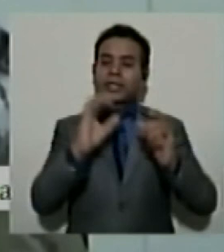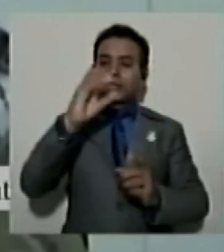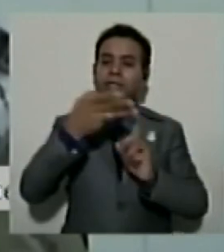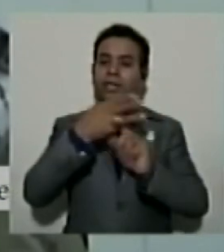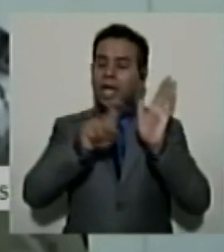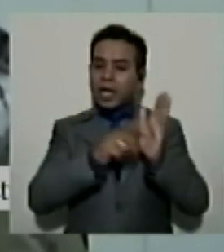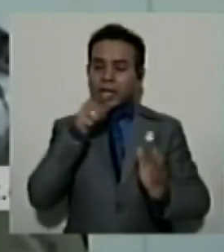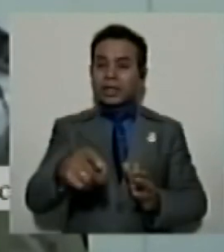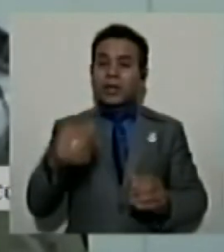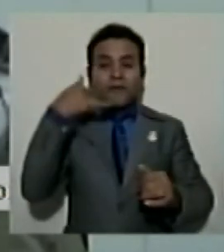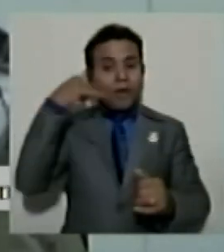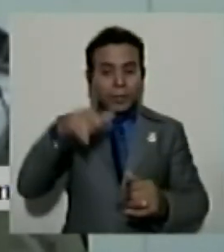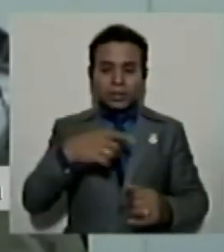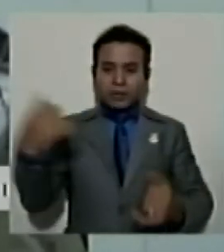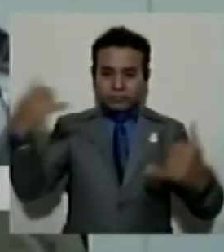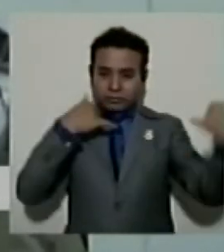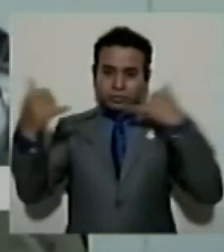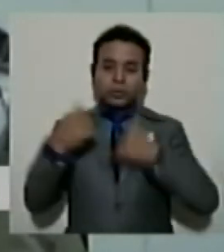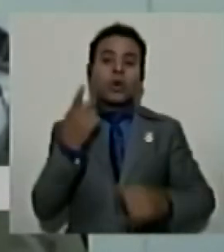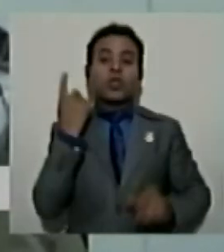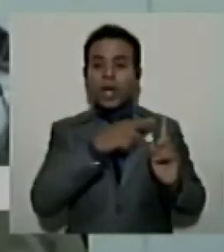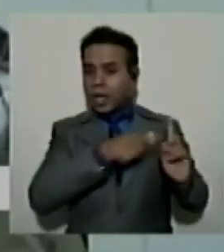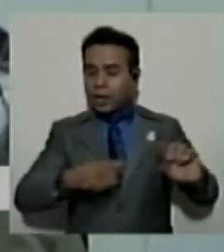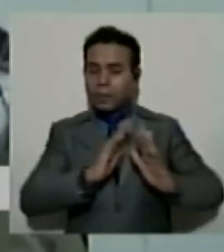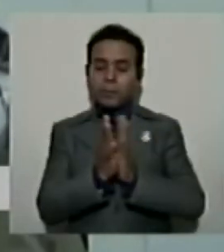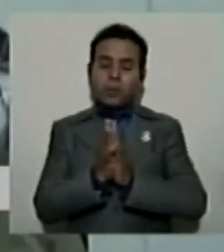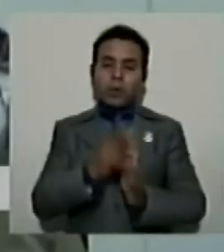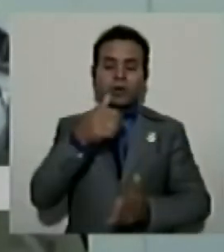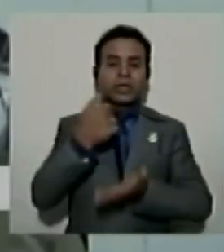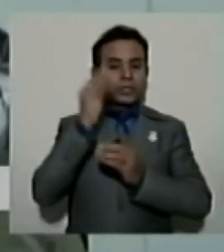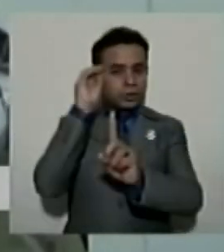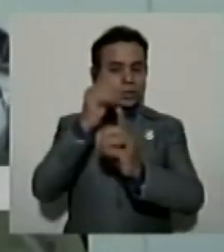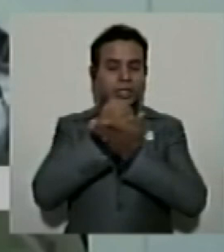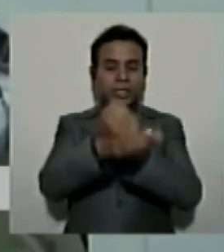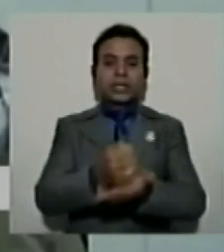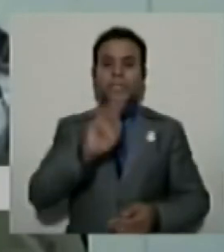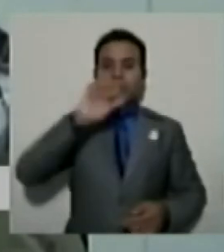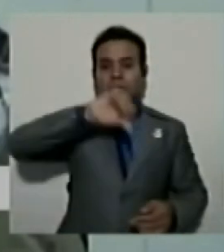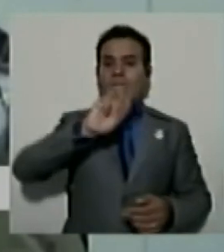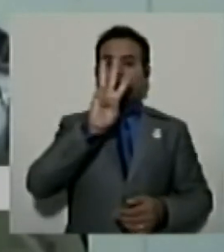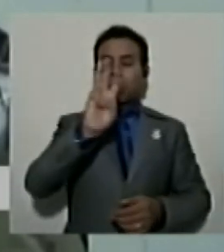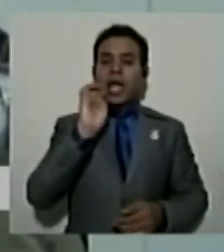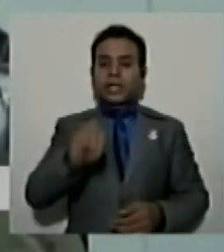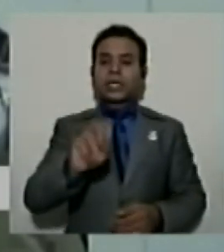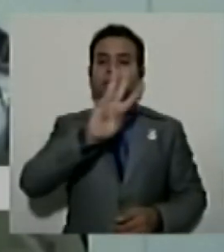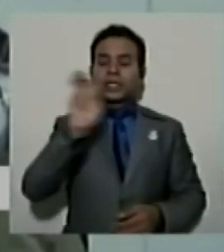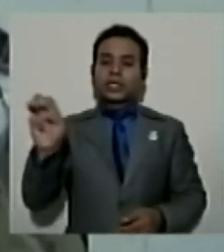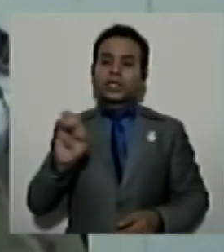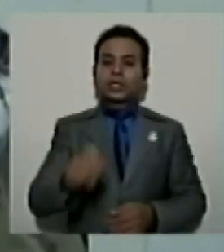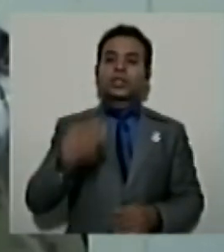হয়েছে 93,359 জনকে এবং এ পর্যন্ত দেওয়া হয়েছে 29,13,707 জনকে।